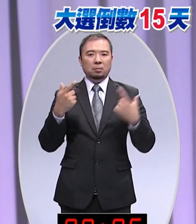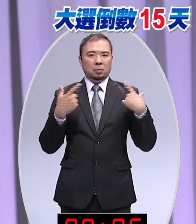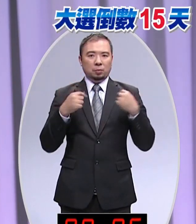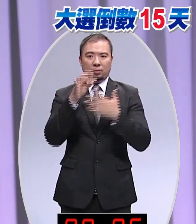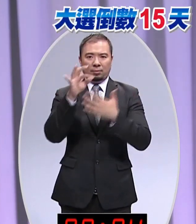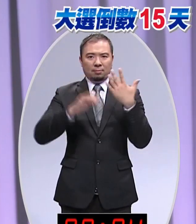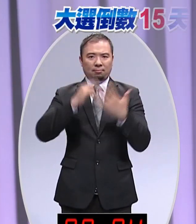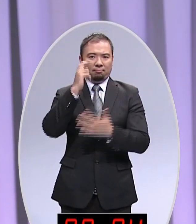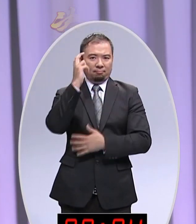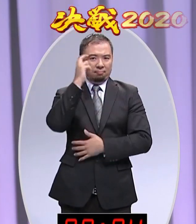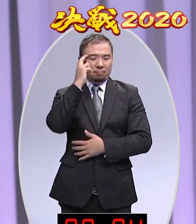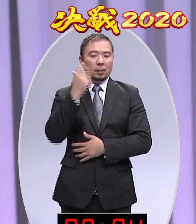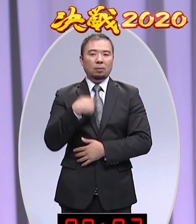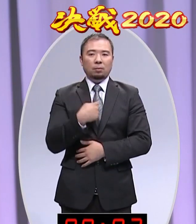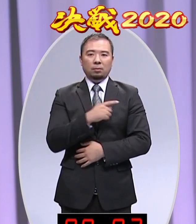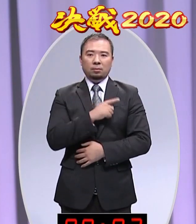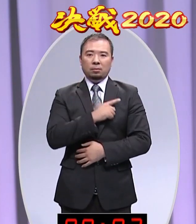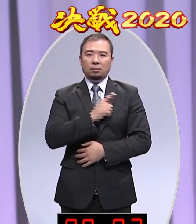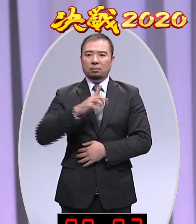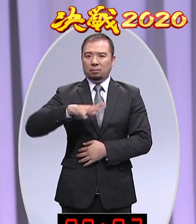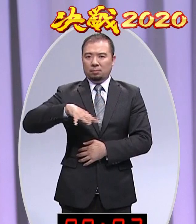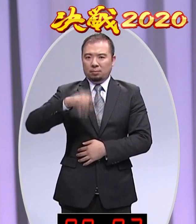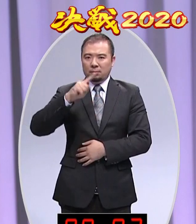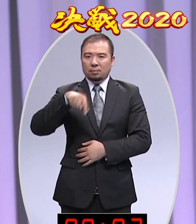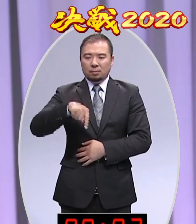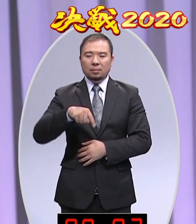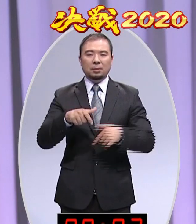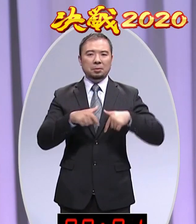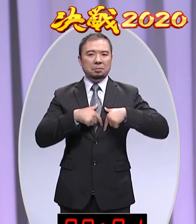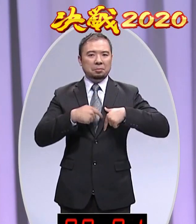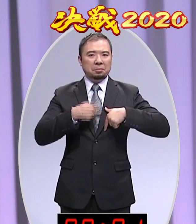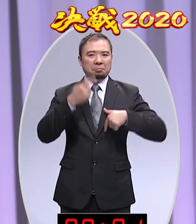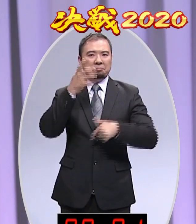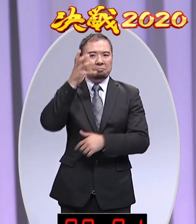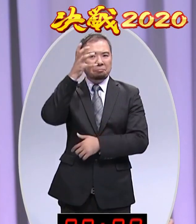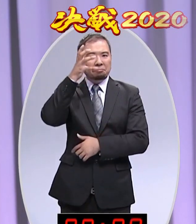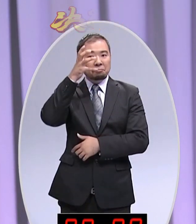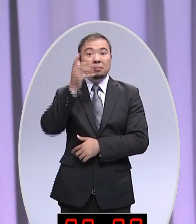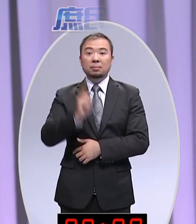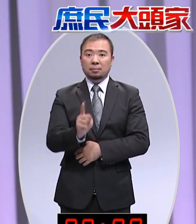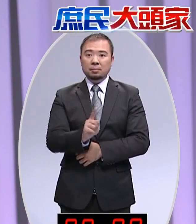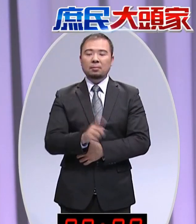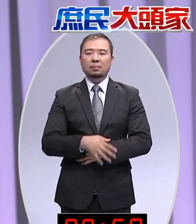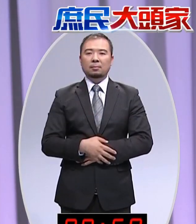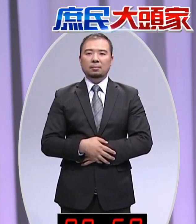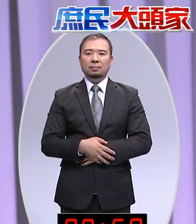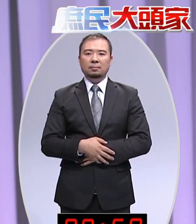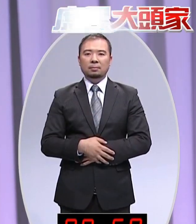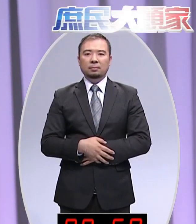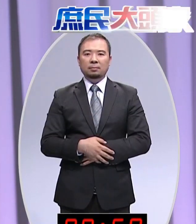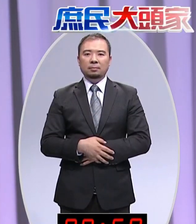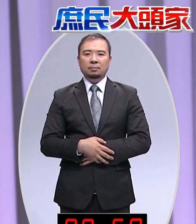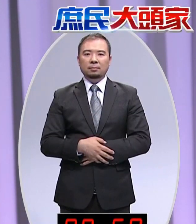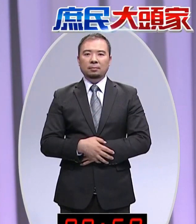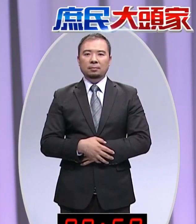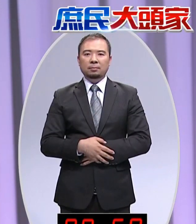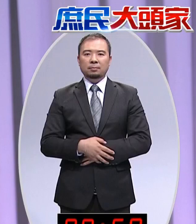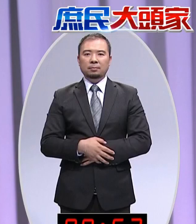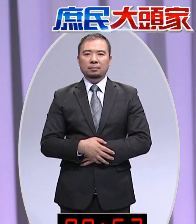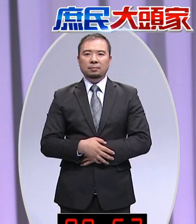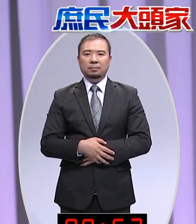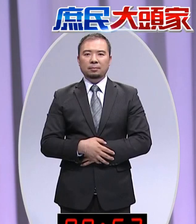有忘记我的初心，那就是我一直相信台湾人